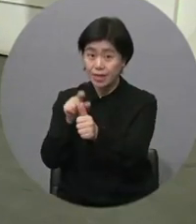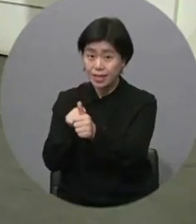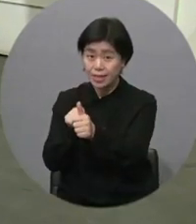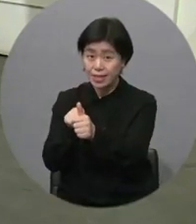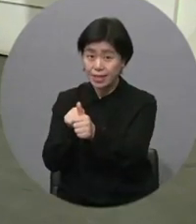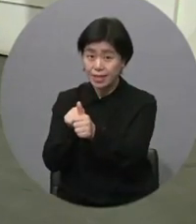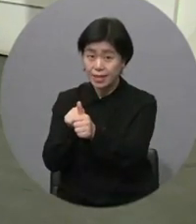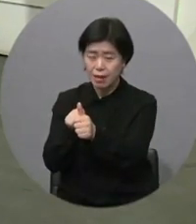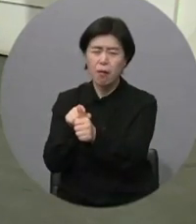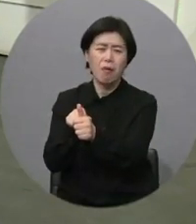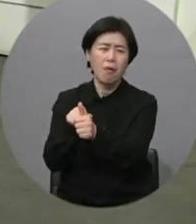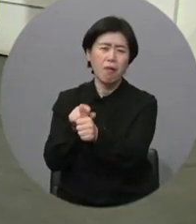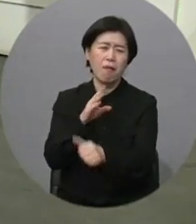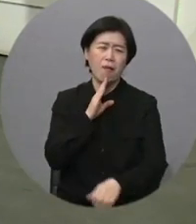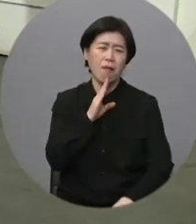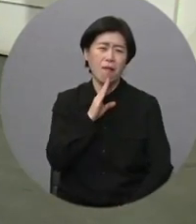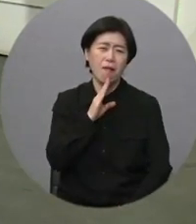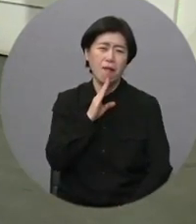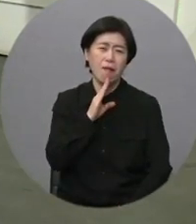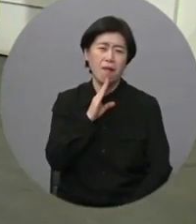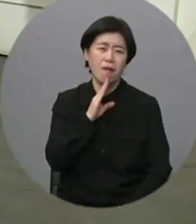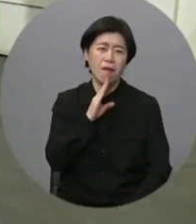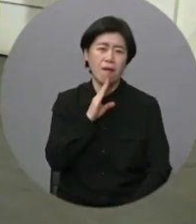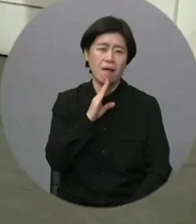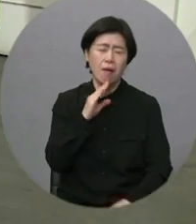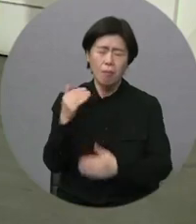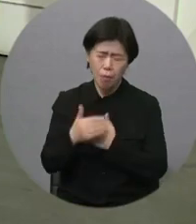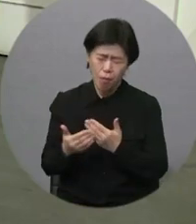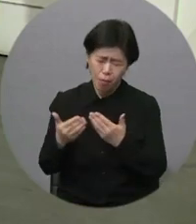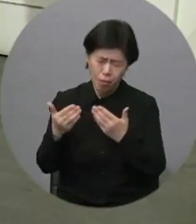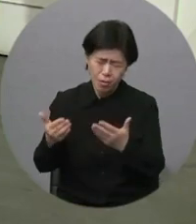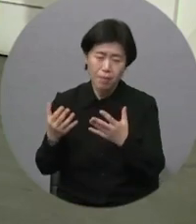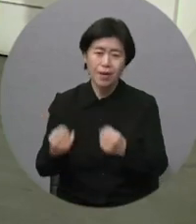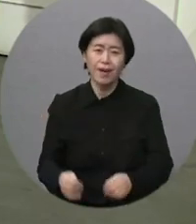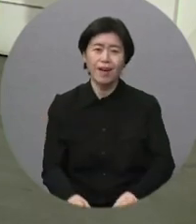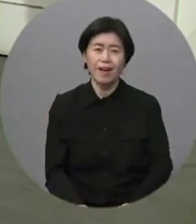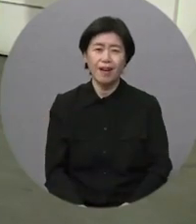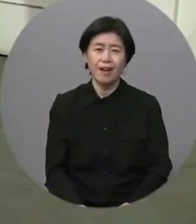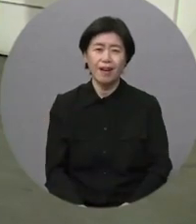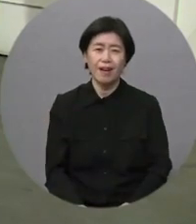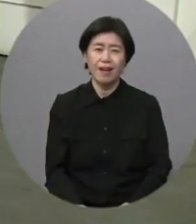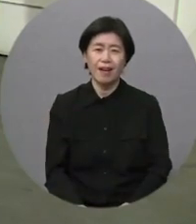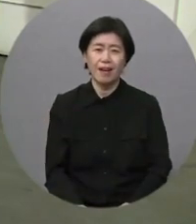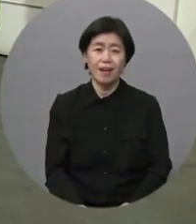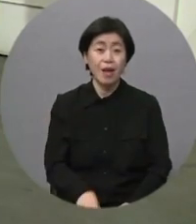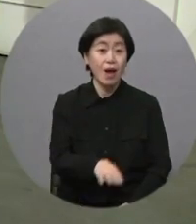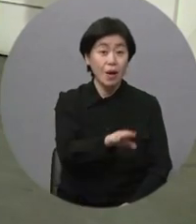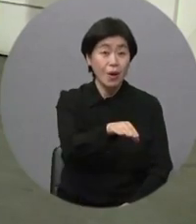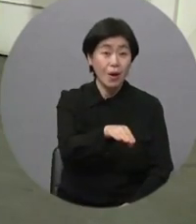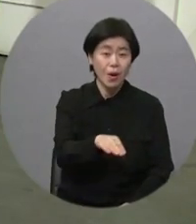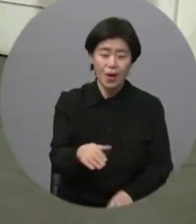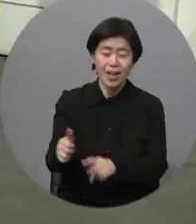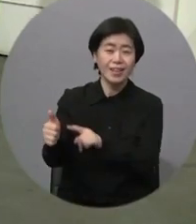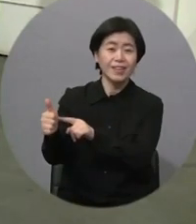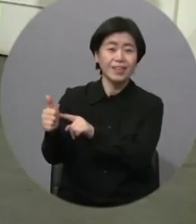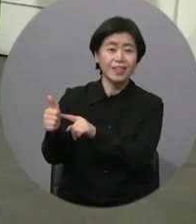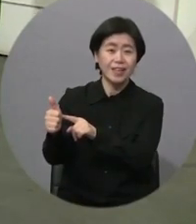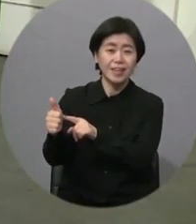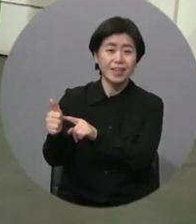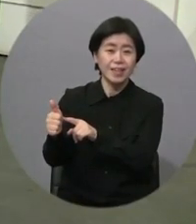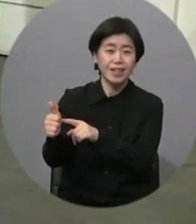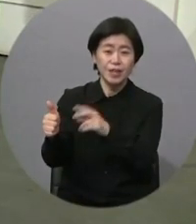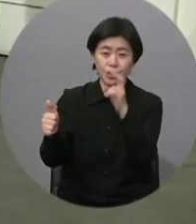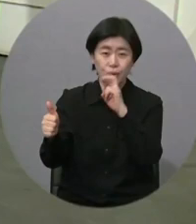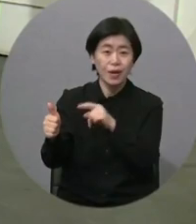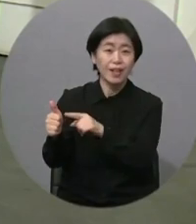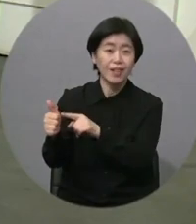이분이 정말 진정한 봉사자입니다. 맞습니다. 우리 제임스 와. 킹 자랑을 황기순 선생님이 이제